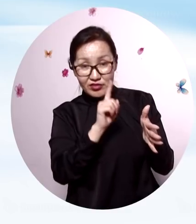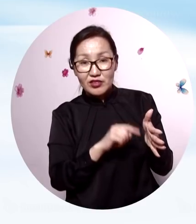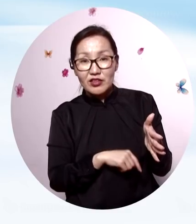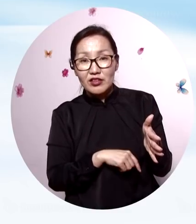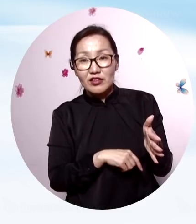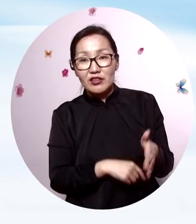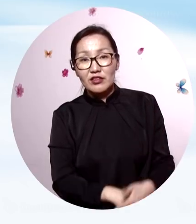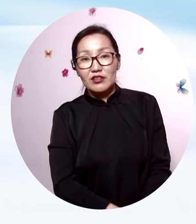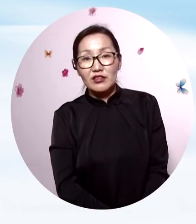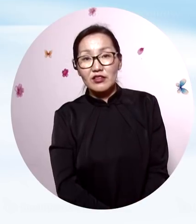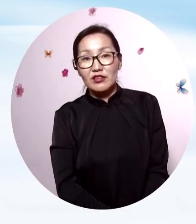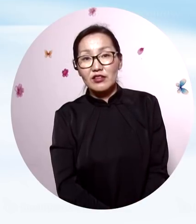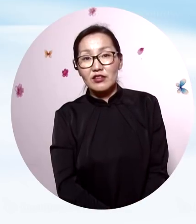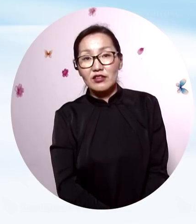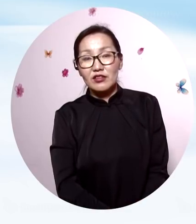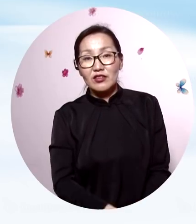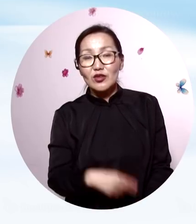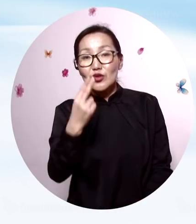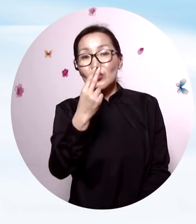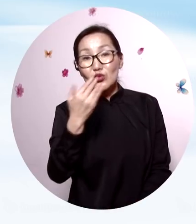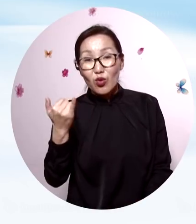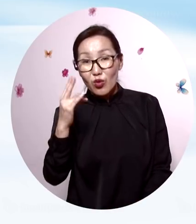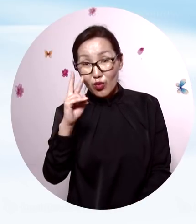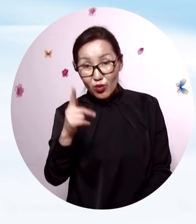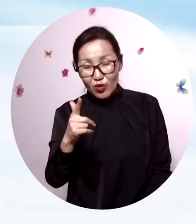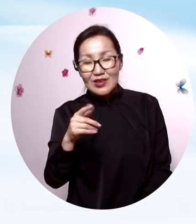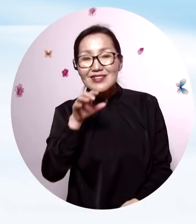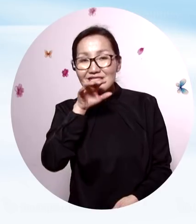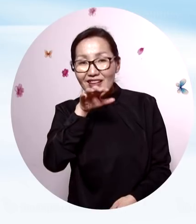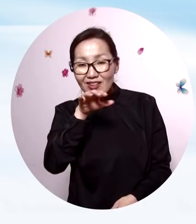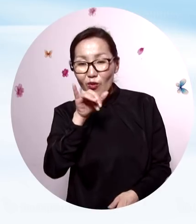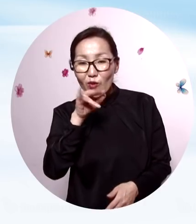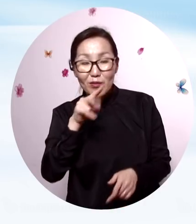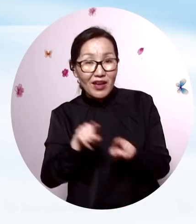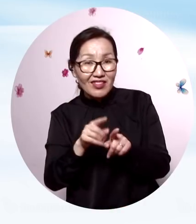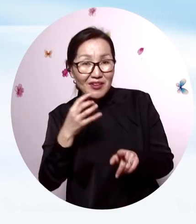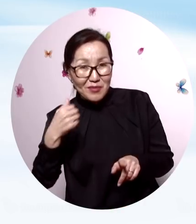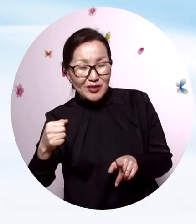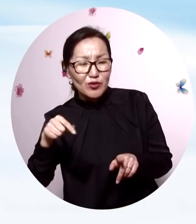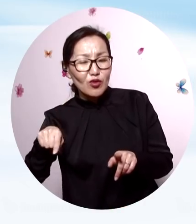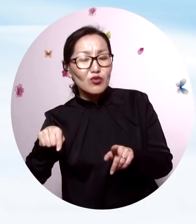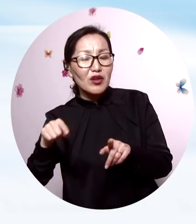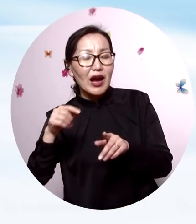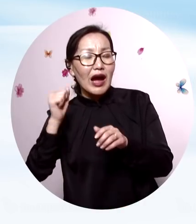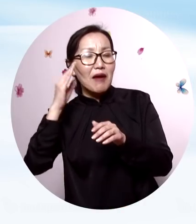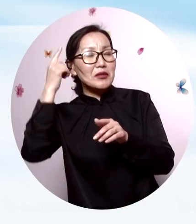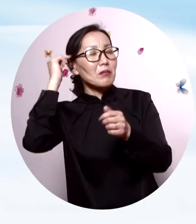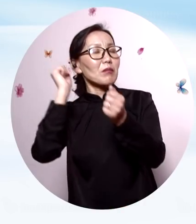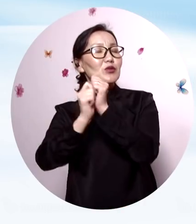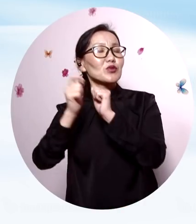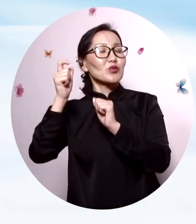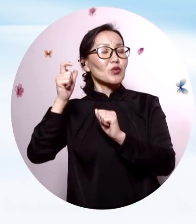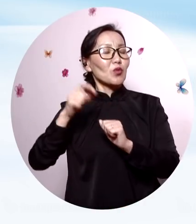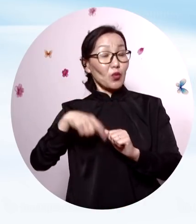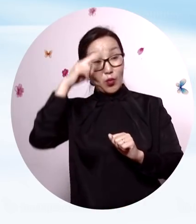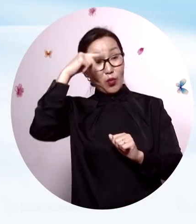уншиж өгье. Цуу үг салхин улаатай байдаг хойно өнөөх цурхал аав ээжигээ мартсан хүүгийн